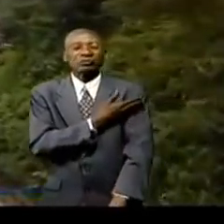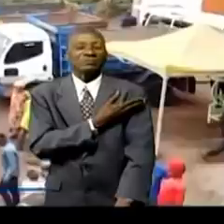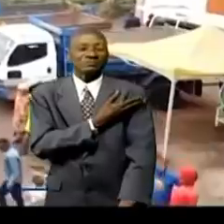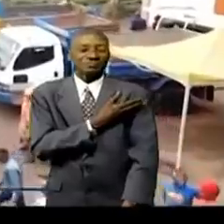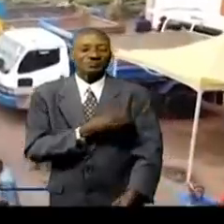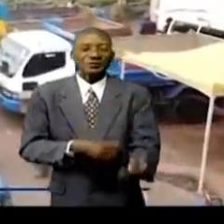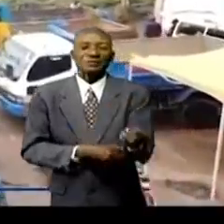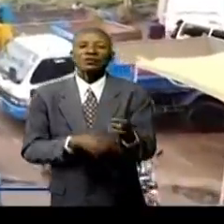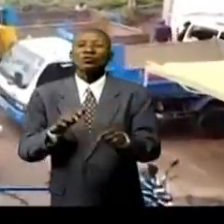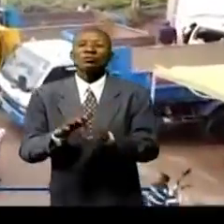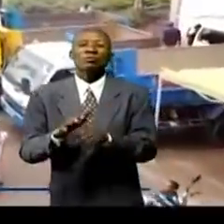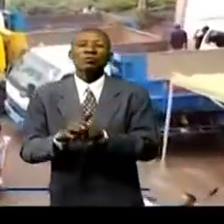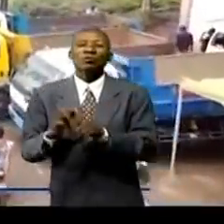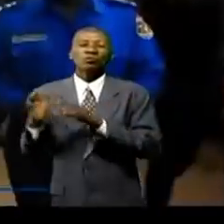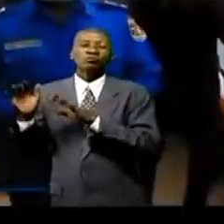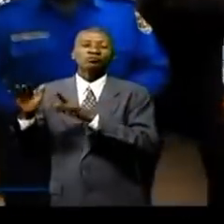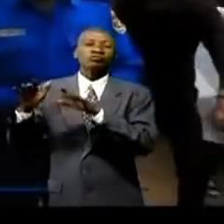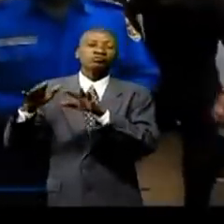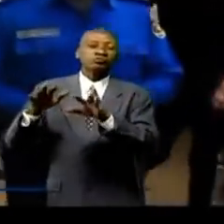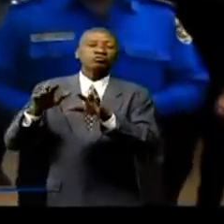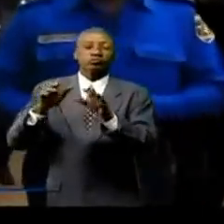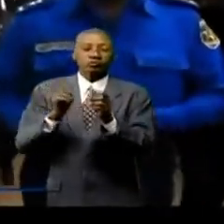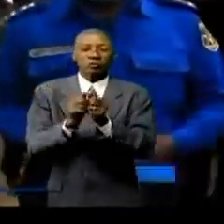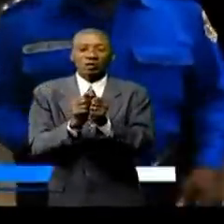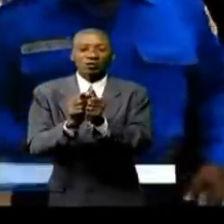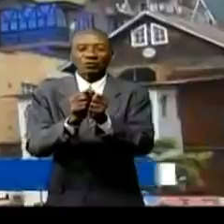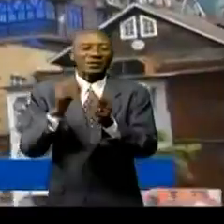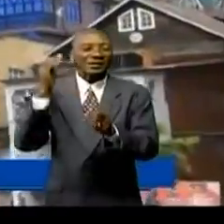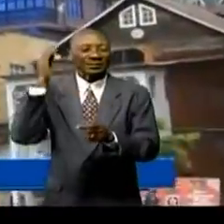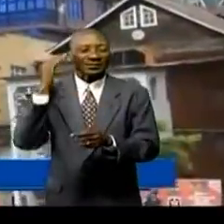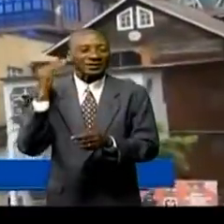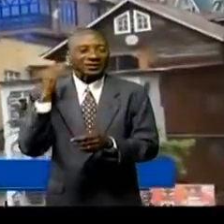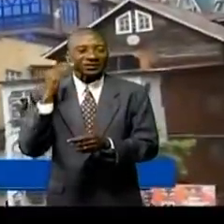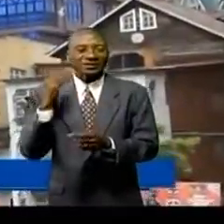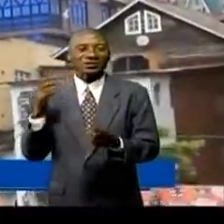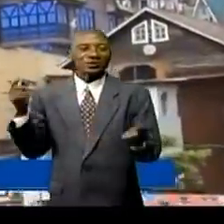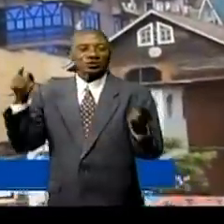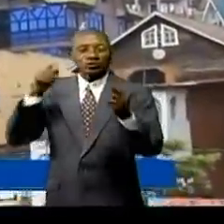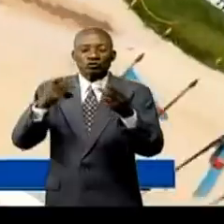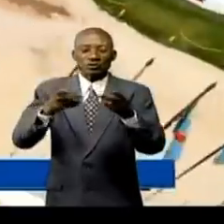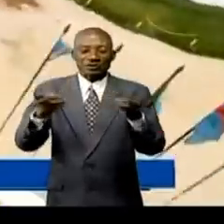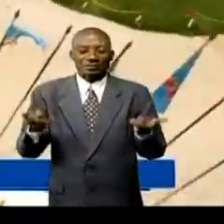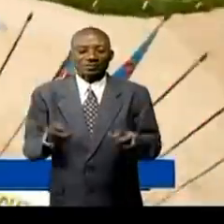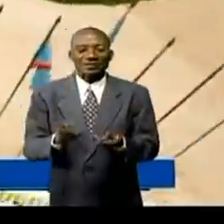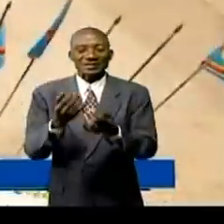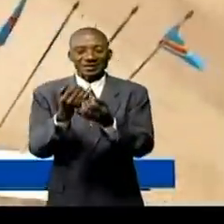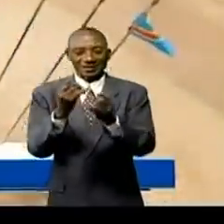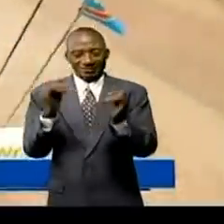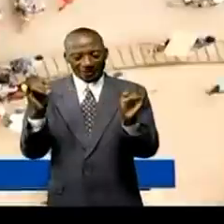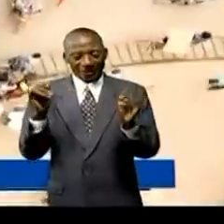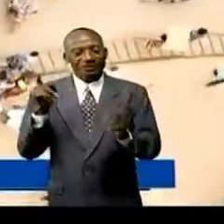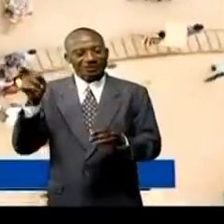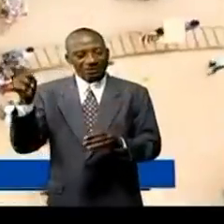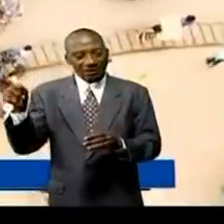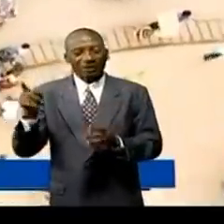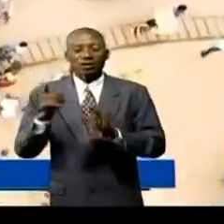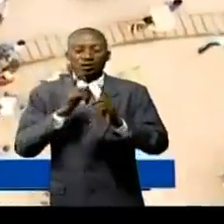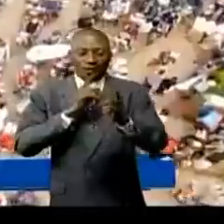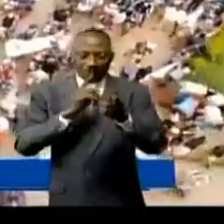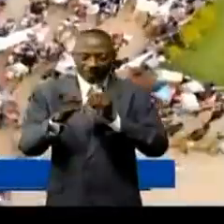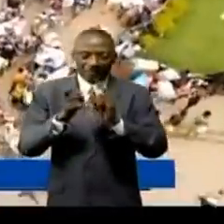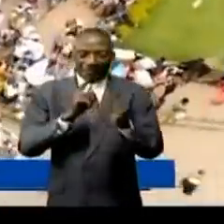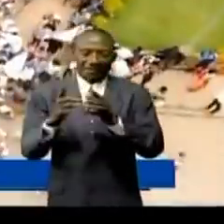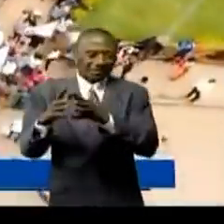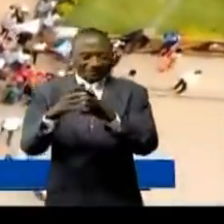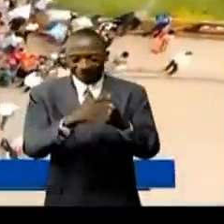a accompagné le ministre d'État du port jusqu'à la place de l'indépendance, une démonstration parfaite de la communion entre